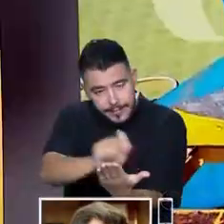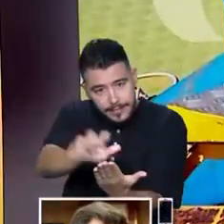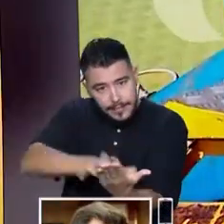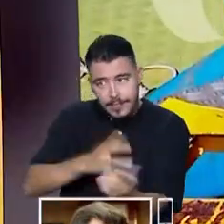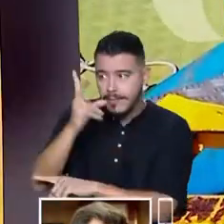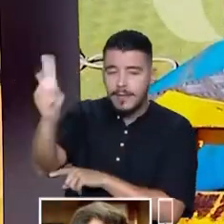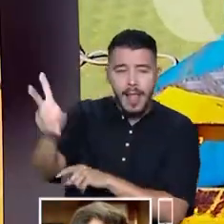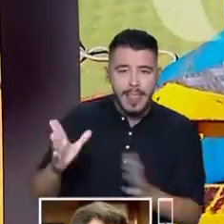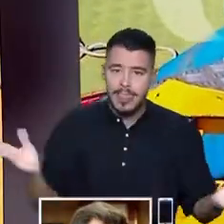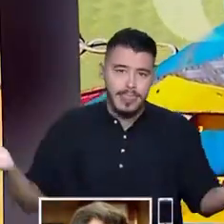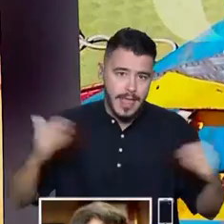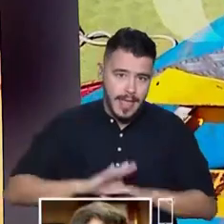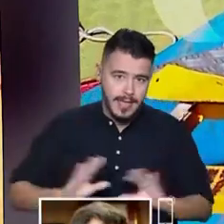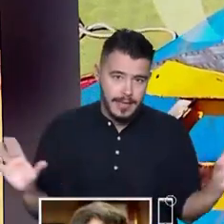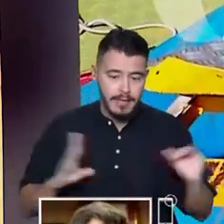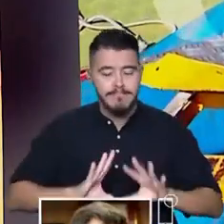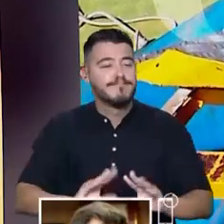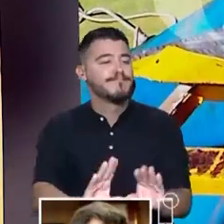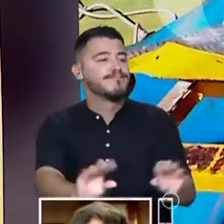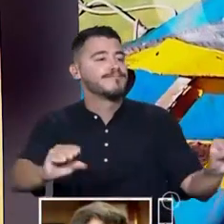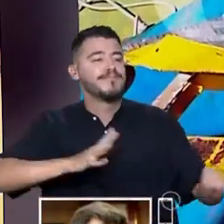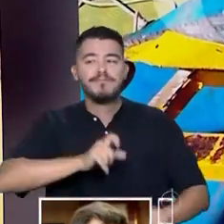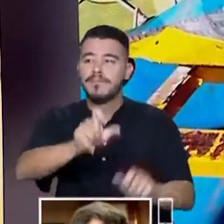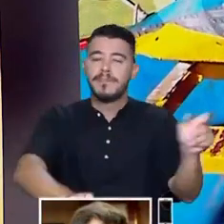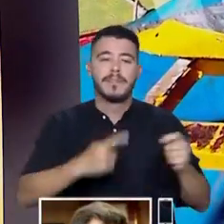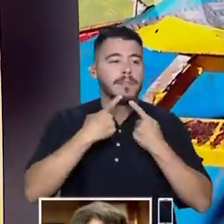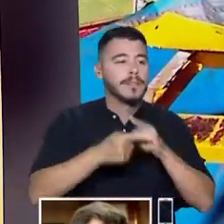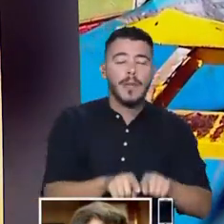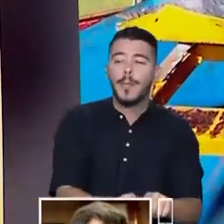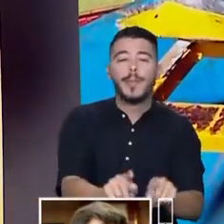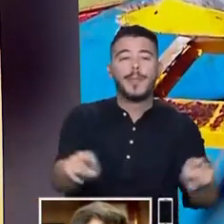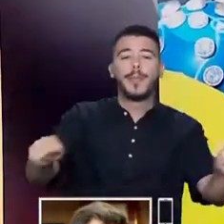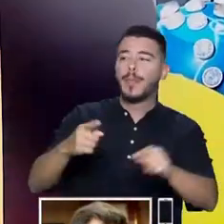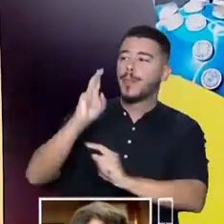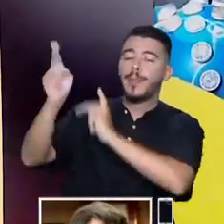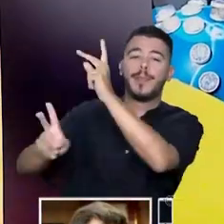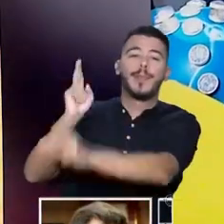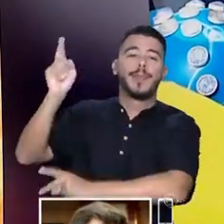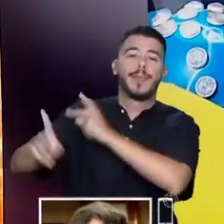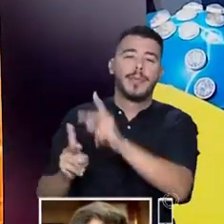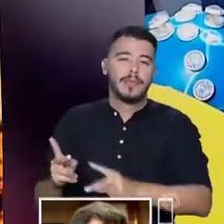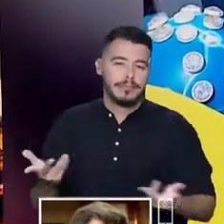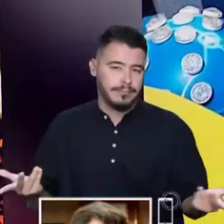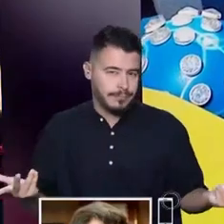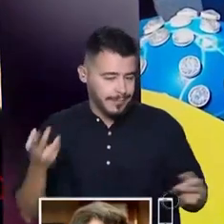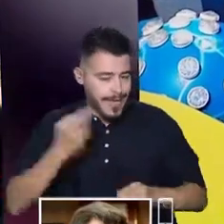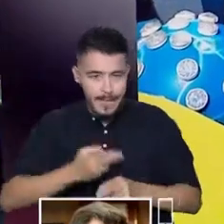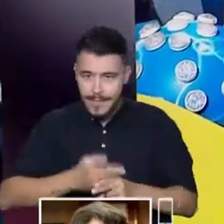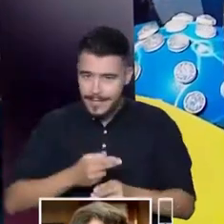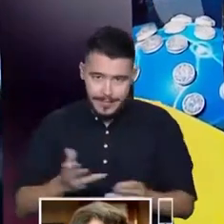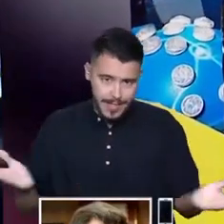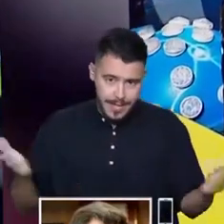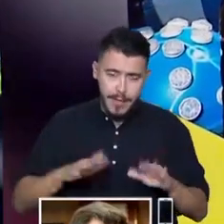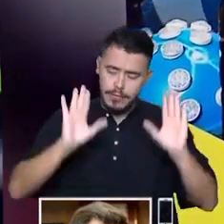Ναι. Το να κατηγορείται από ανεύθυνους ανθρώπους, οι οποίοι αποδίδουν κατηγορίες κάθε μέρα χωρίς να υπάρχει κατηγορία, δεν σημαίνει ότι υπάρχει και κατηγορία. Να το ρωτήσω διαφορετικά